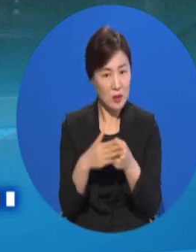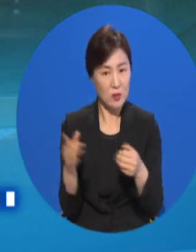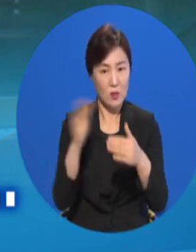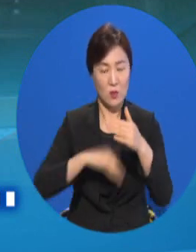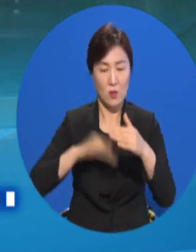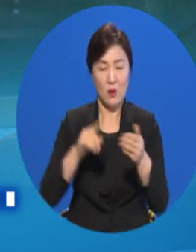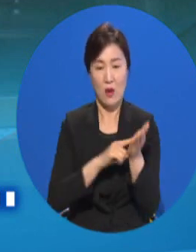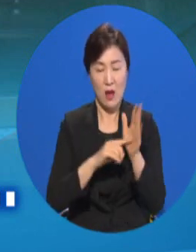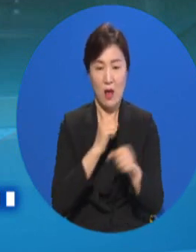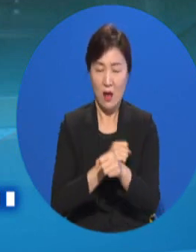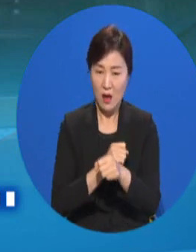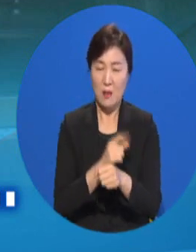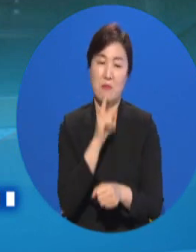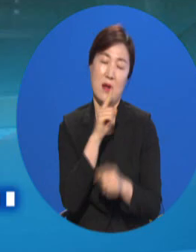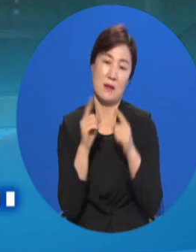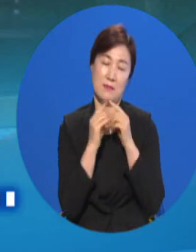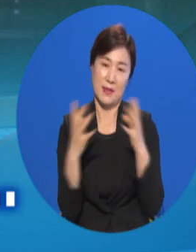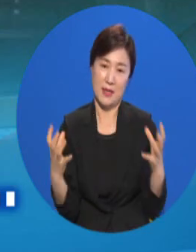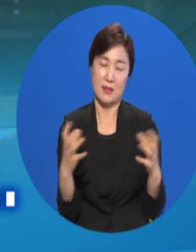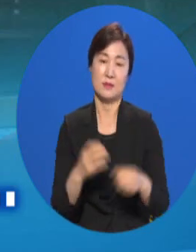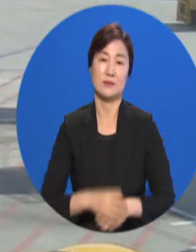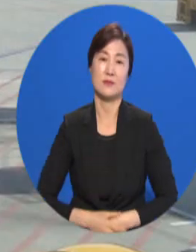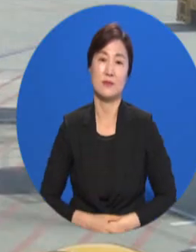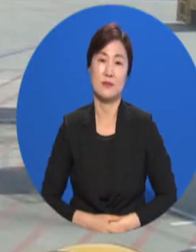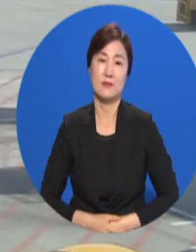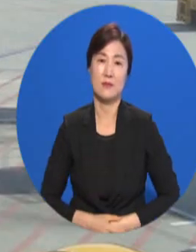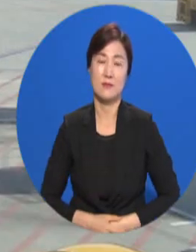있습니다. 김양훈 기자가 취재했습니다.